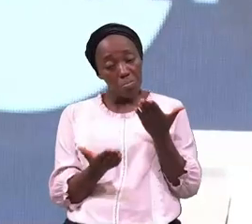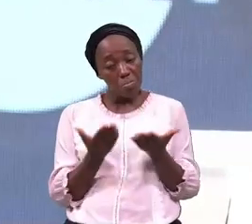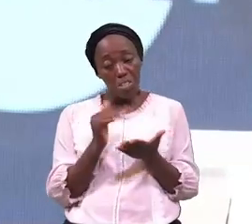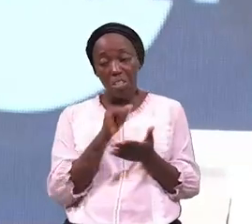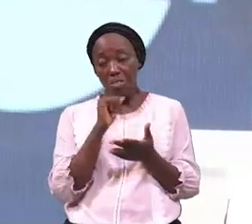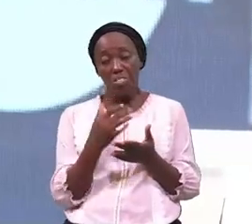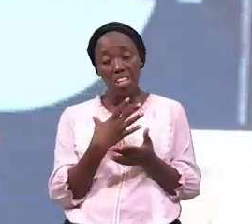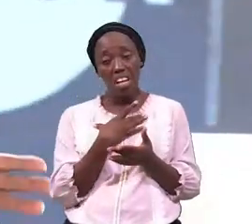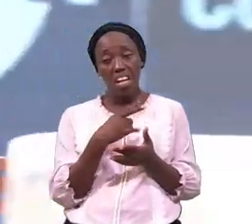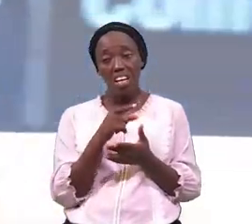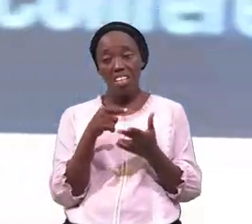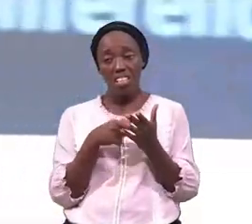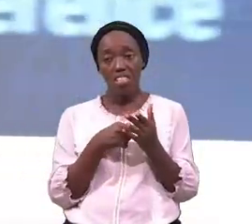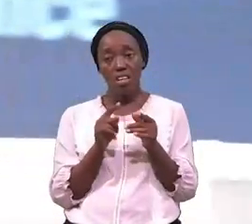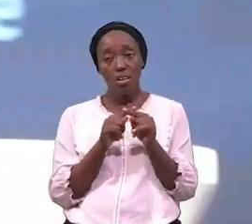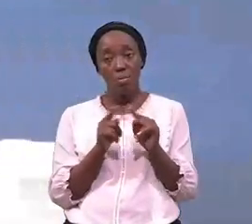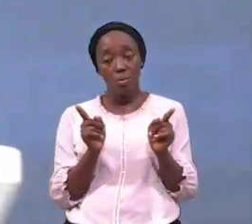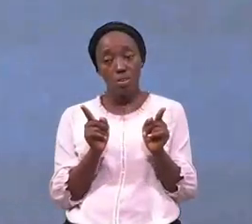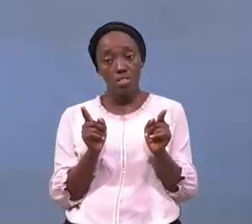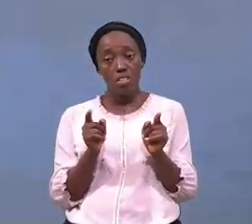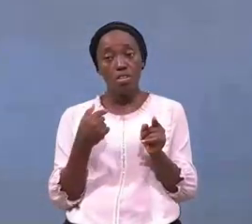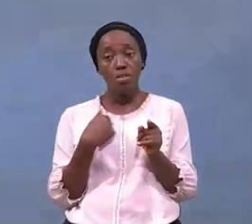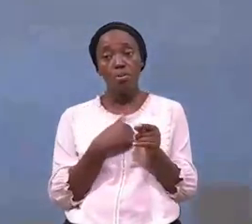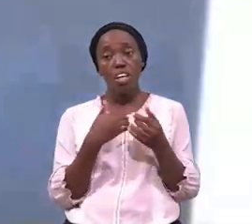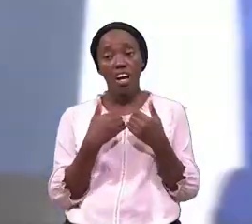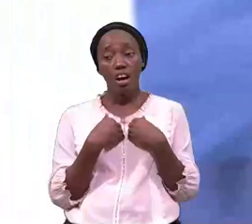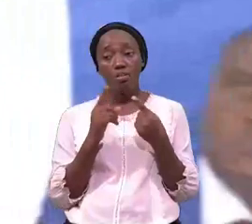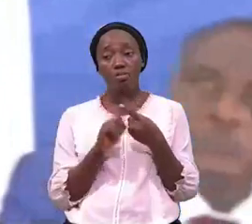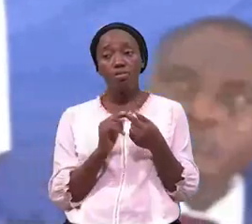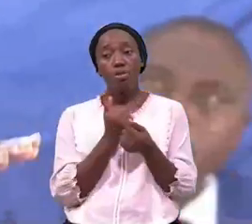Ma femme peut ne pas aimer cela, mais